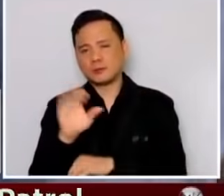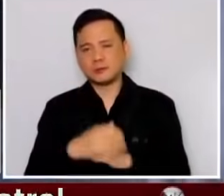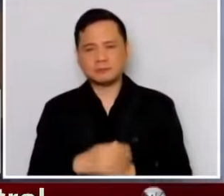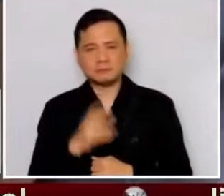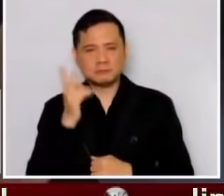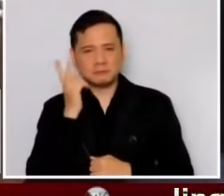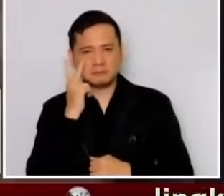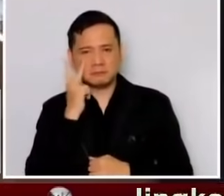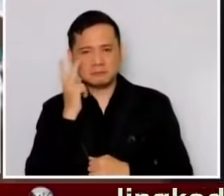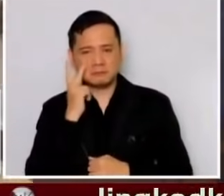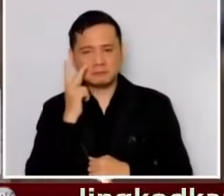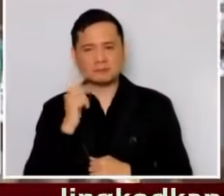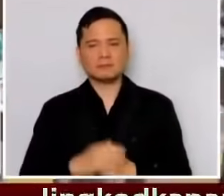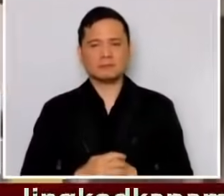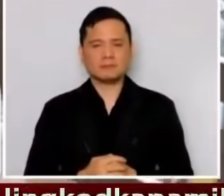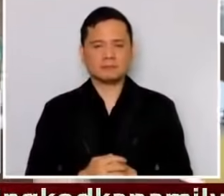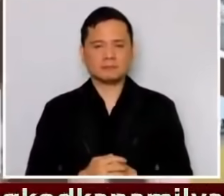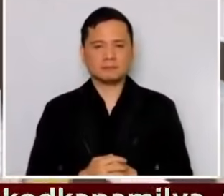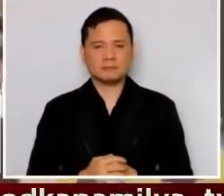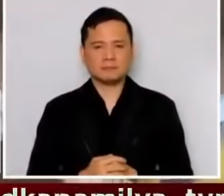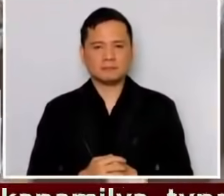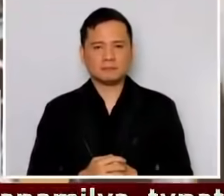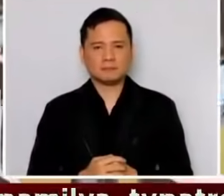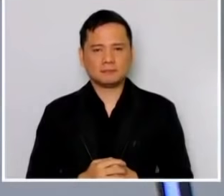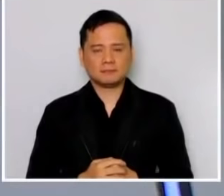Bosano, ABS-CBN News.